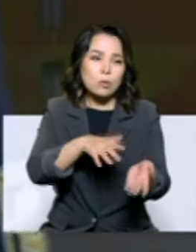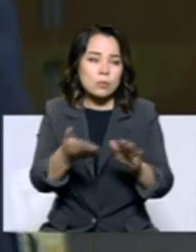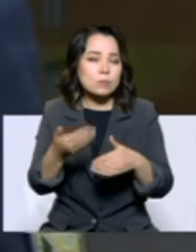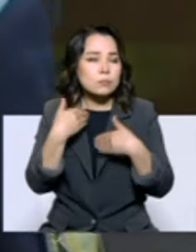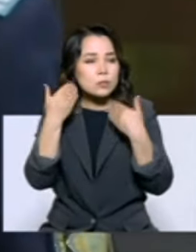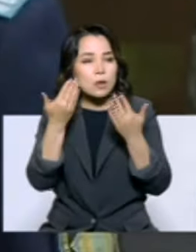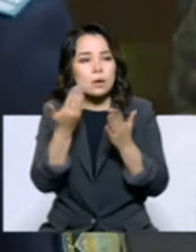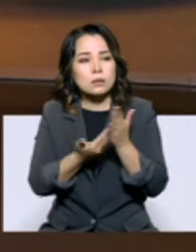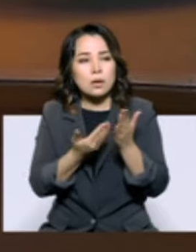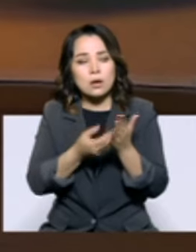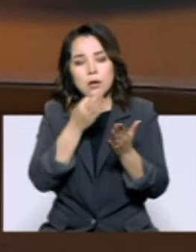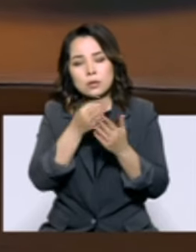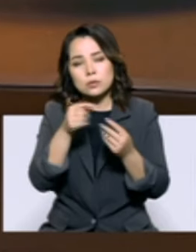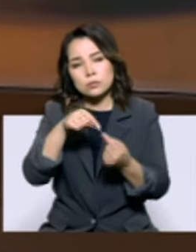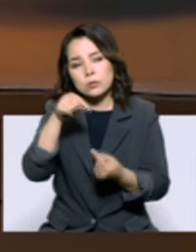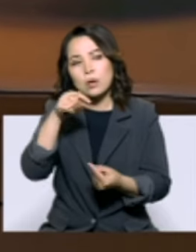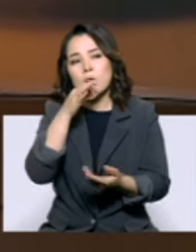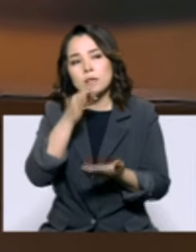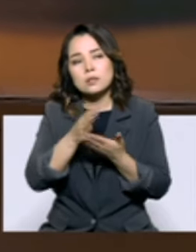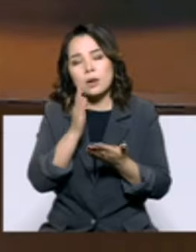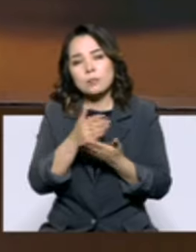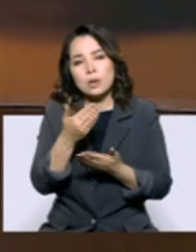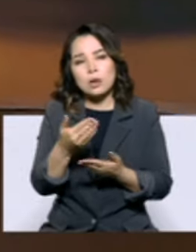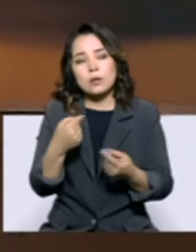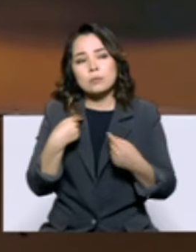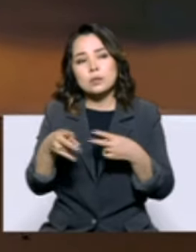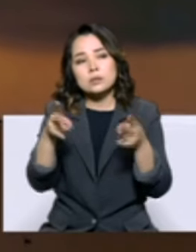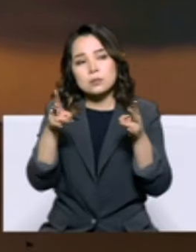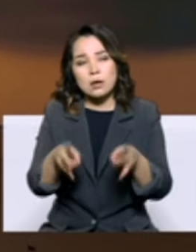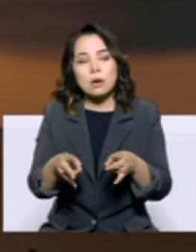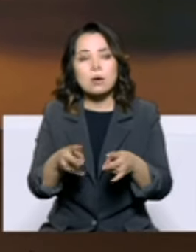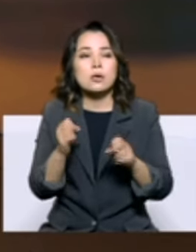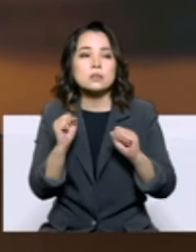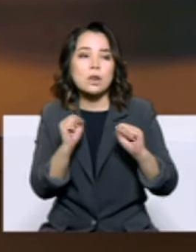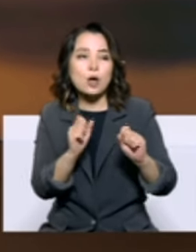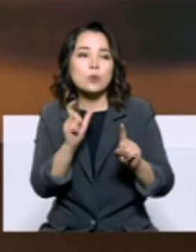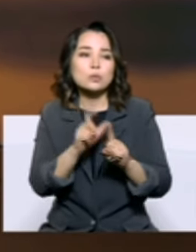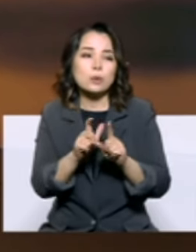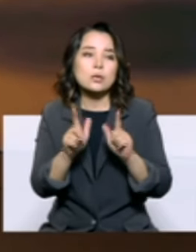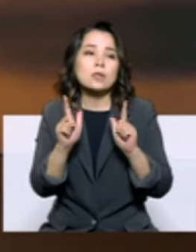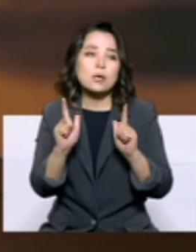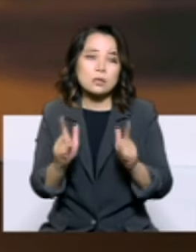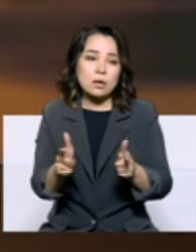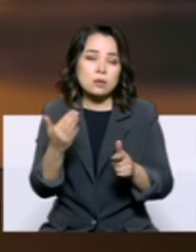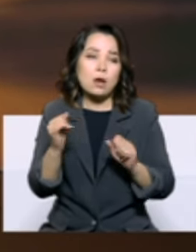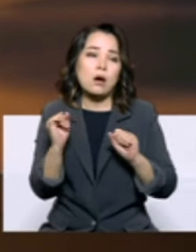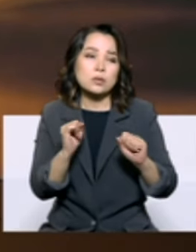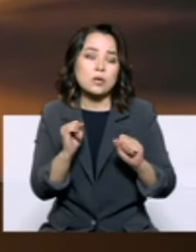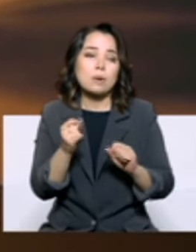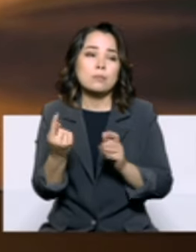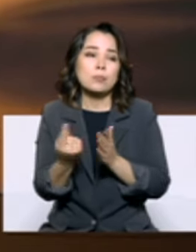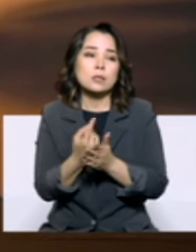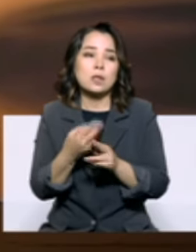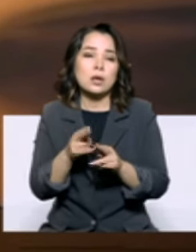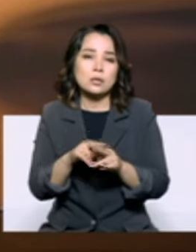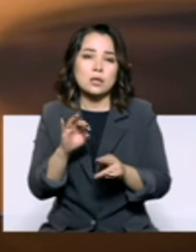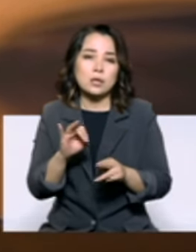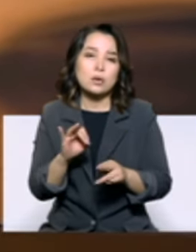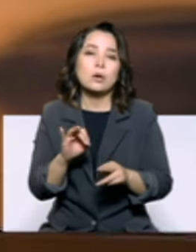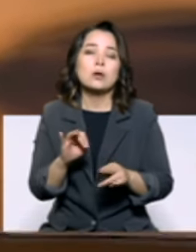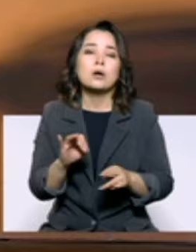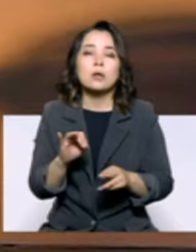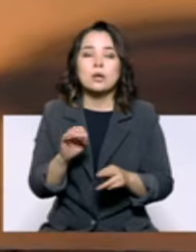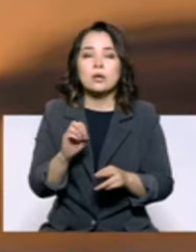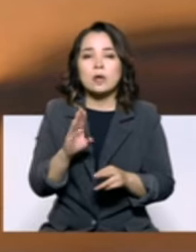көрсетті. Жәбірленуші тараптың адвокаттарының сөздеріне келсек, адвокаттардың бірі Игорь